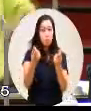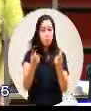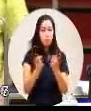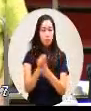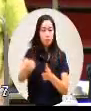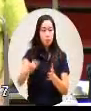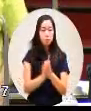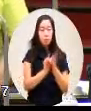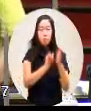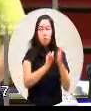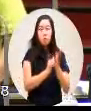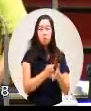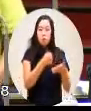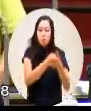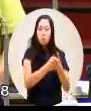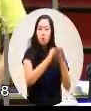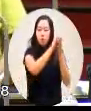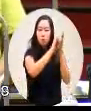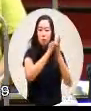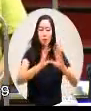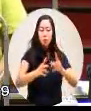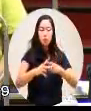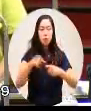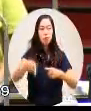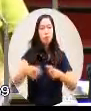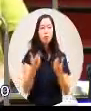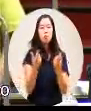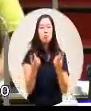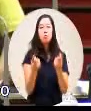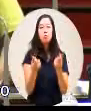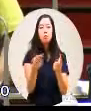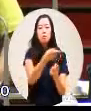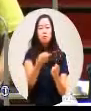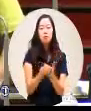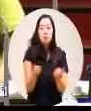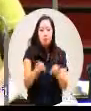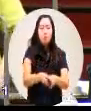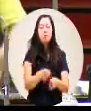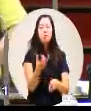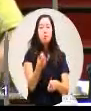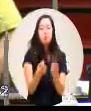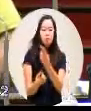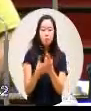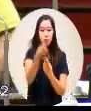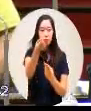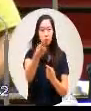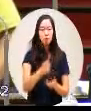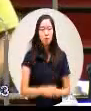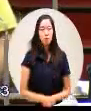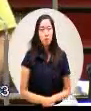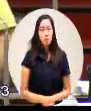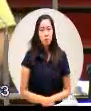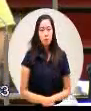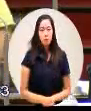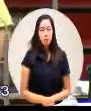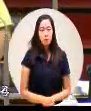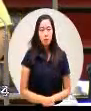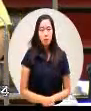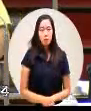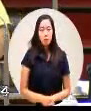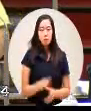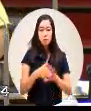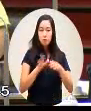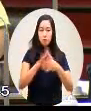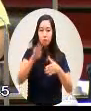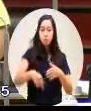伫中校国小，啊，这两个哦港务体啦，双胞胎啦，蝴蝶性很大啦，这个。刘亚